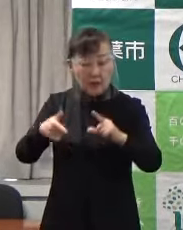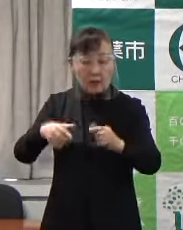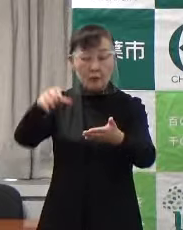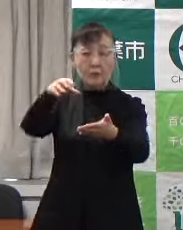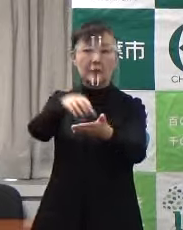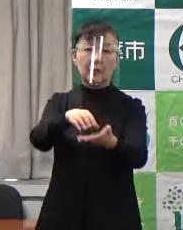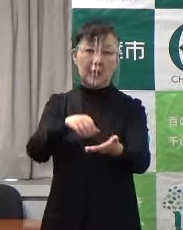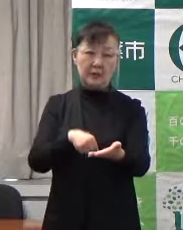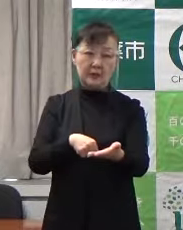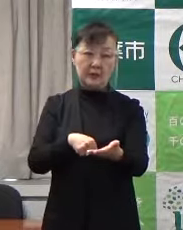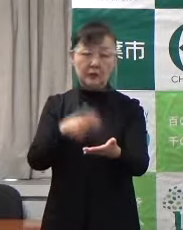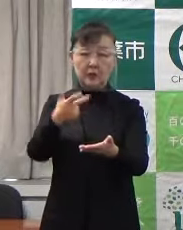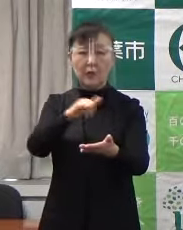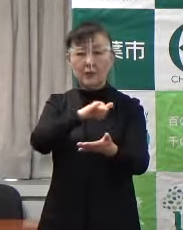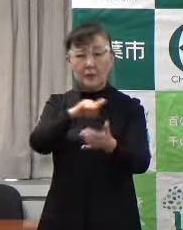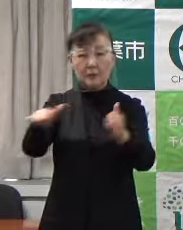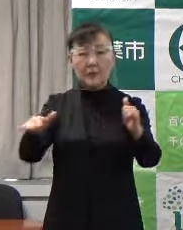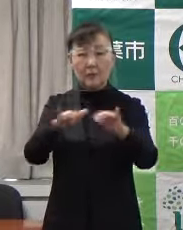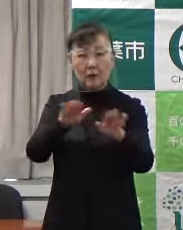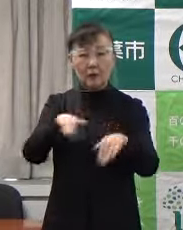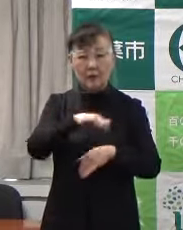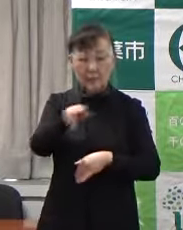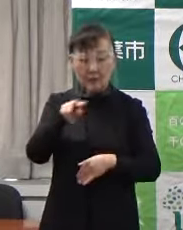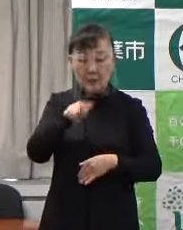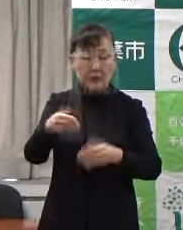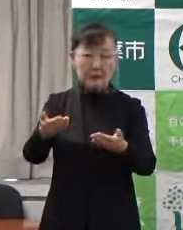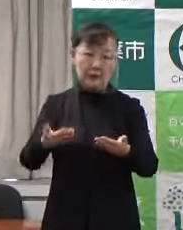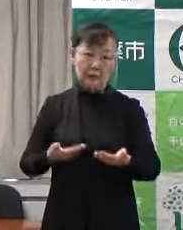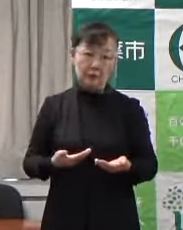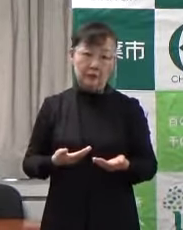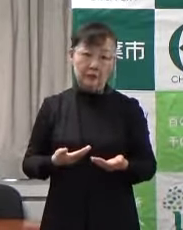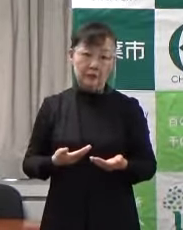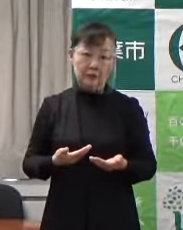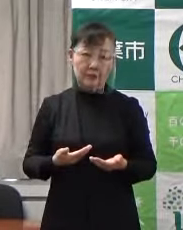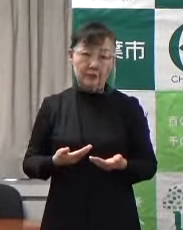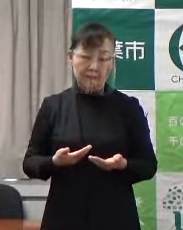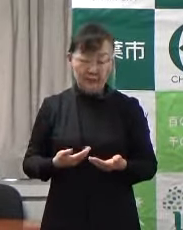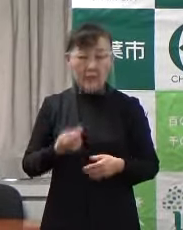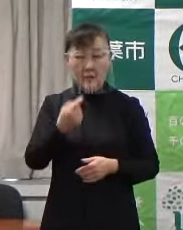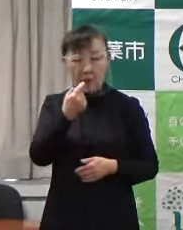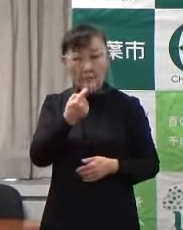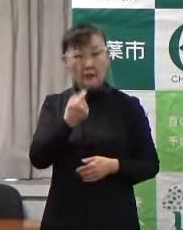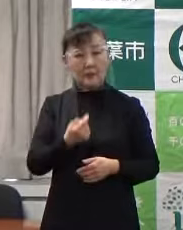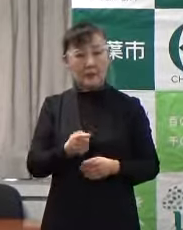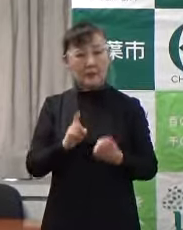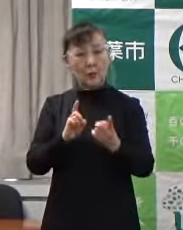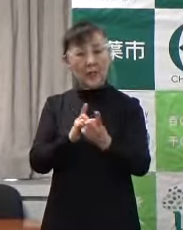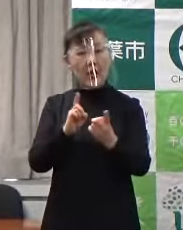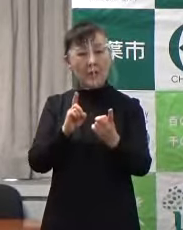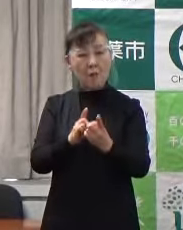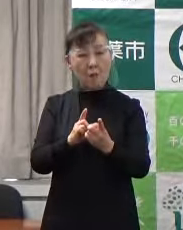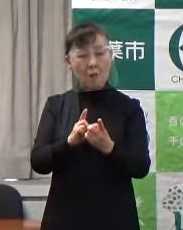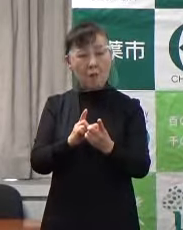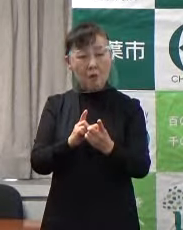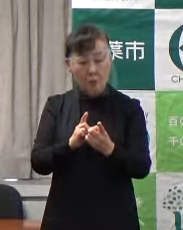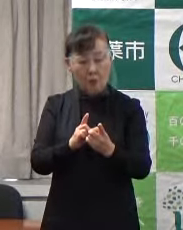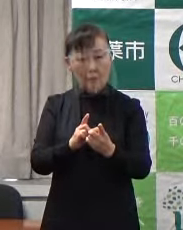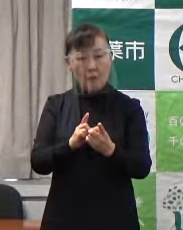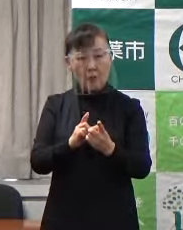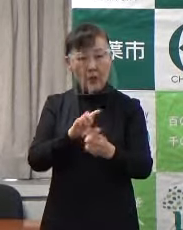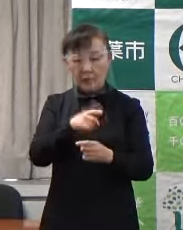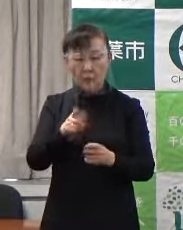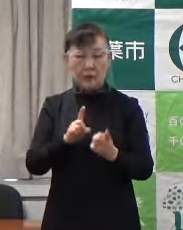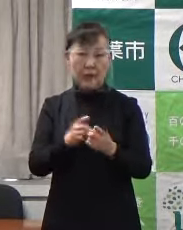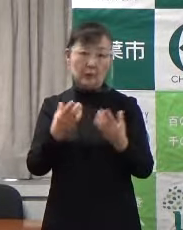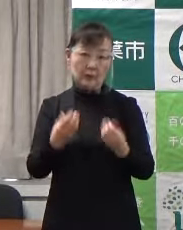それを市民の方に、見ていただいて、また私たちの対応という部分もこういった対応したというところ